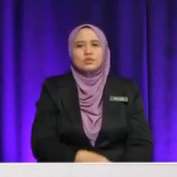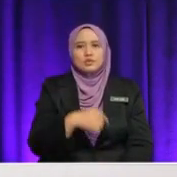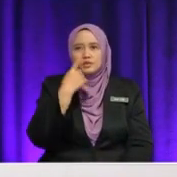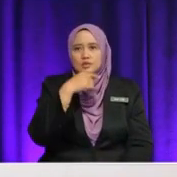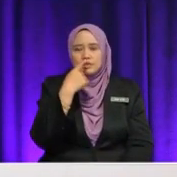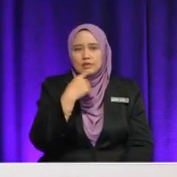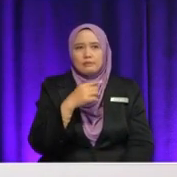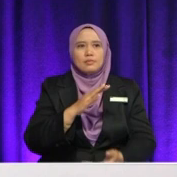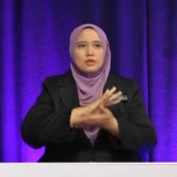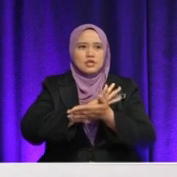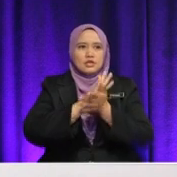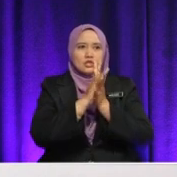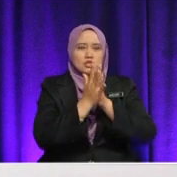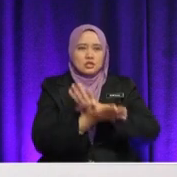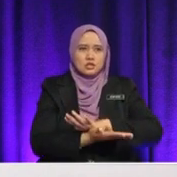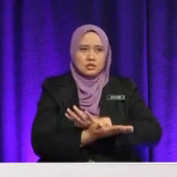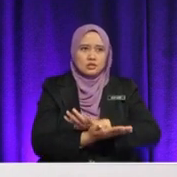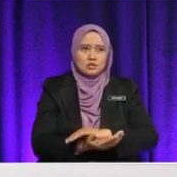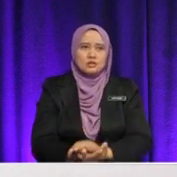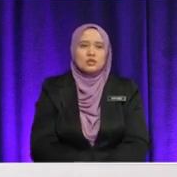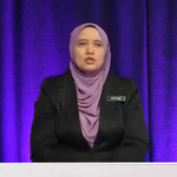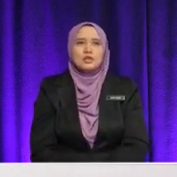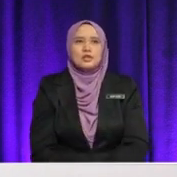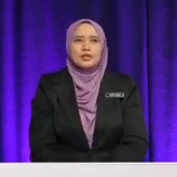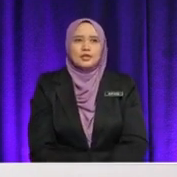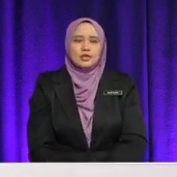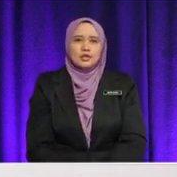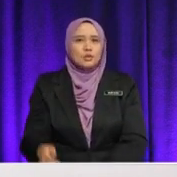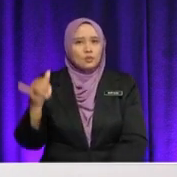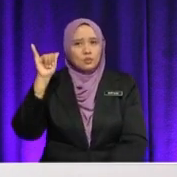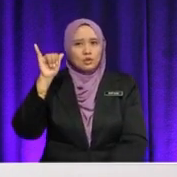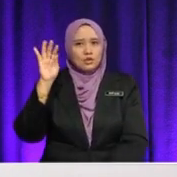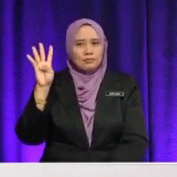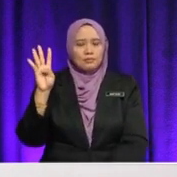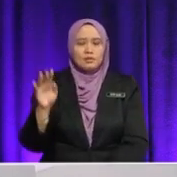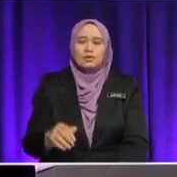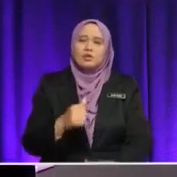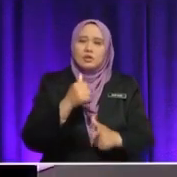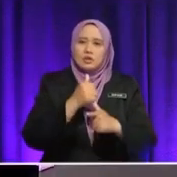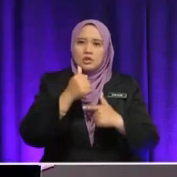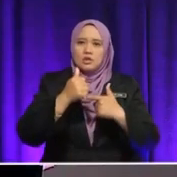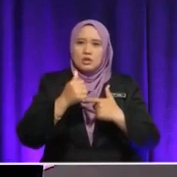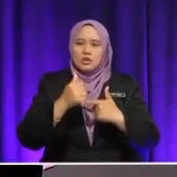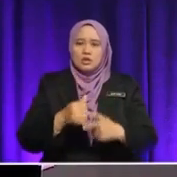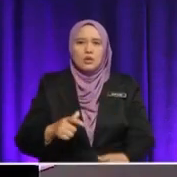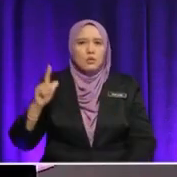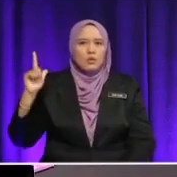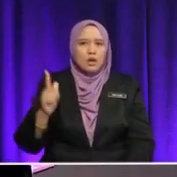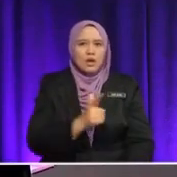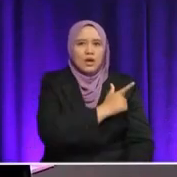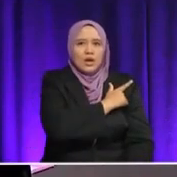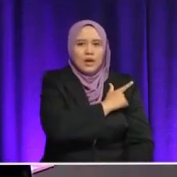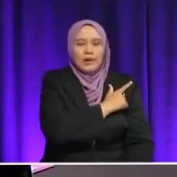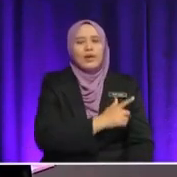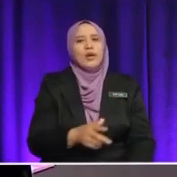berhormat yang perlu baking Mad kepada rakyat wakil rakyat oleh kemarin